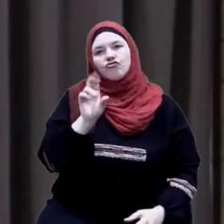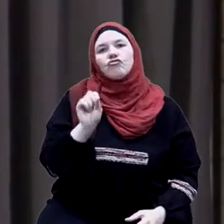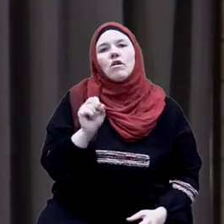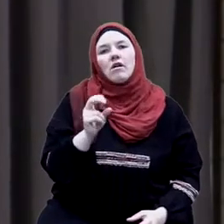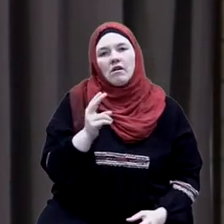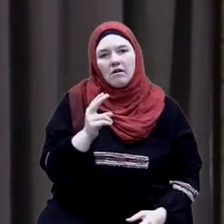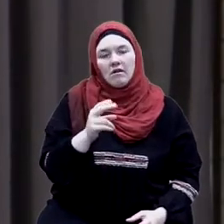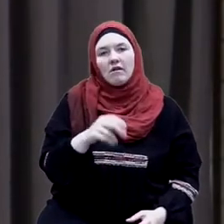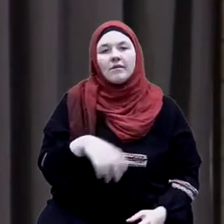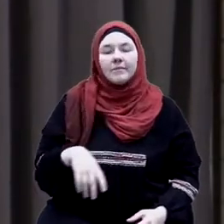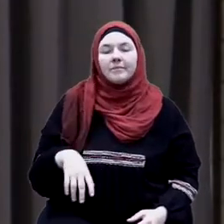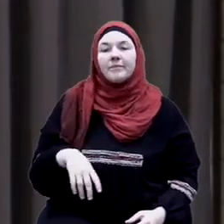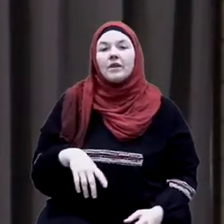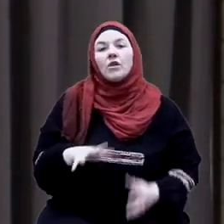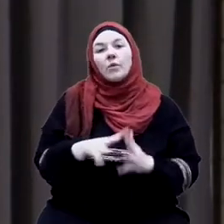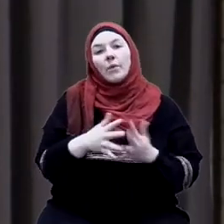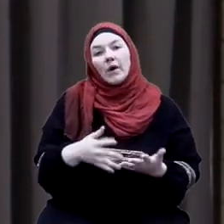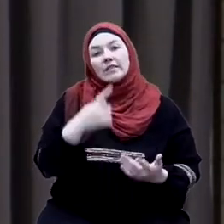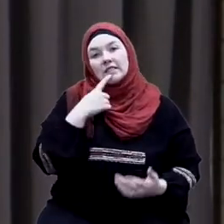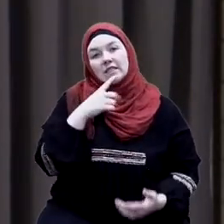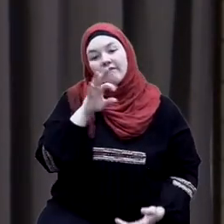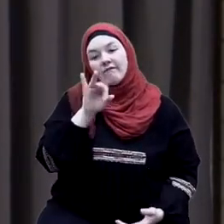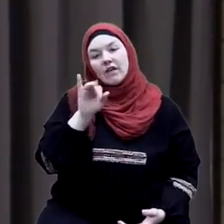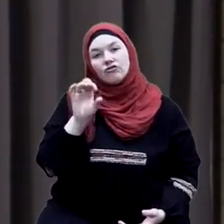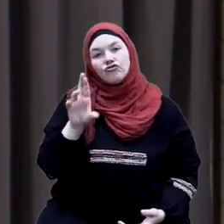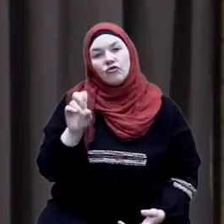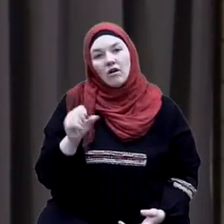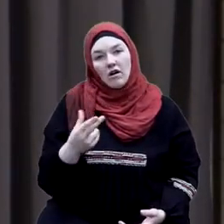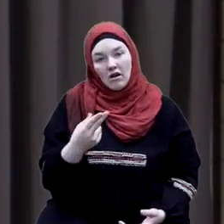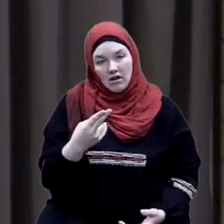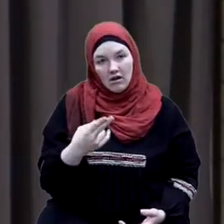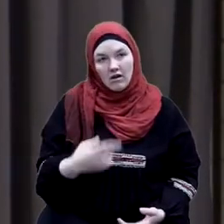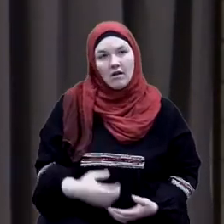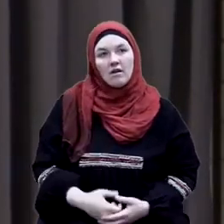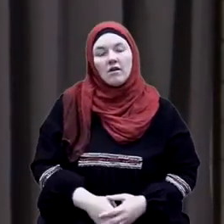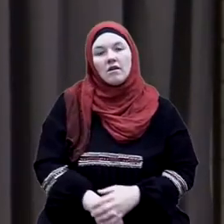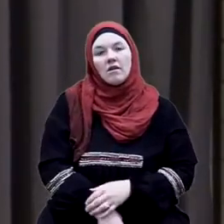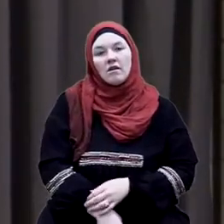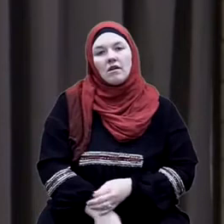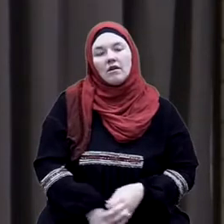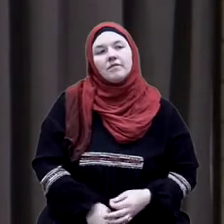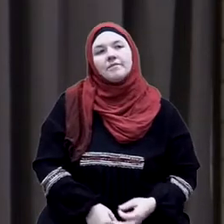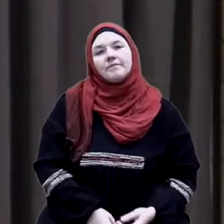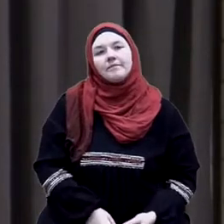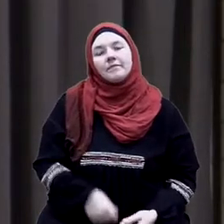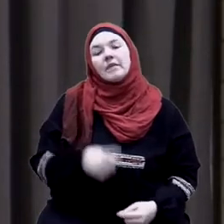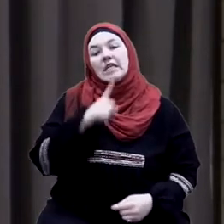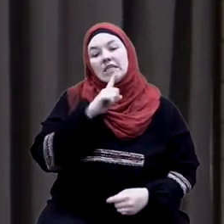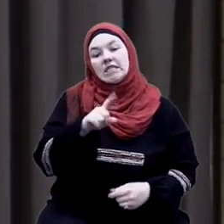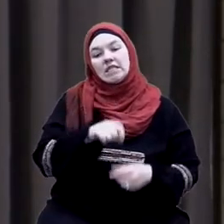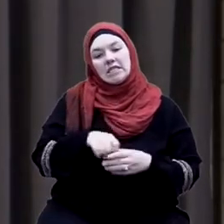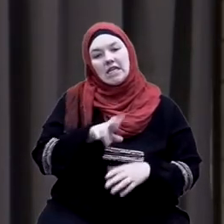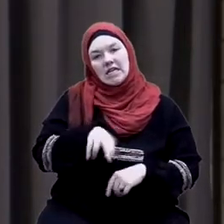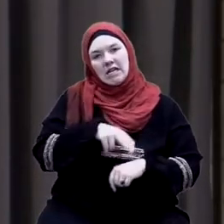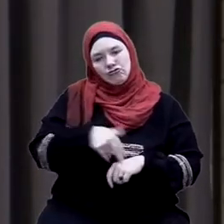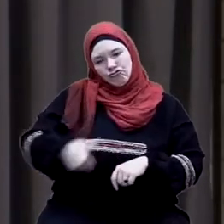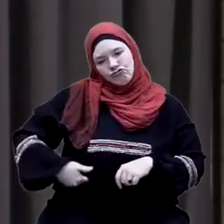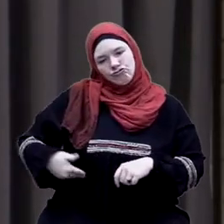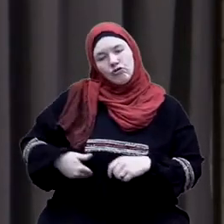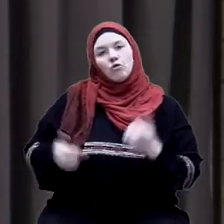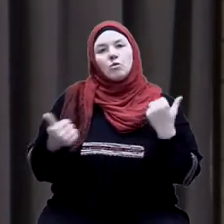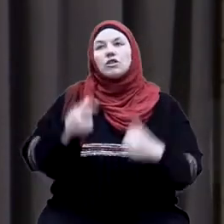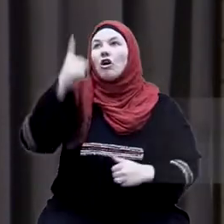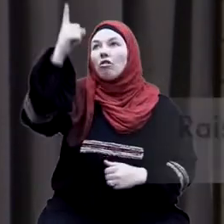The Quran says, "Fitrat Allah التي فطر الناس عليها." It is the nature in which